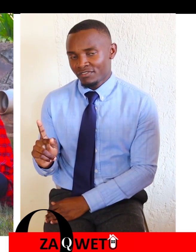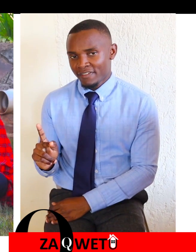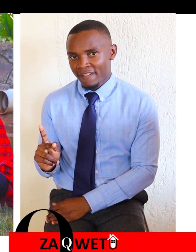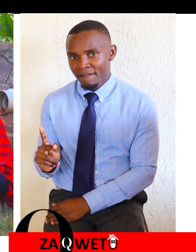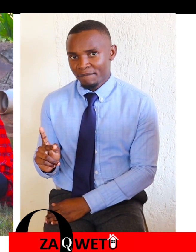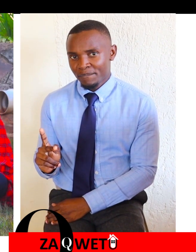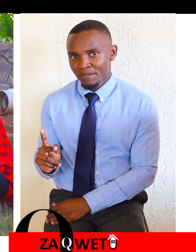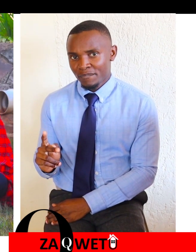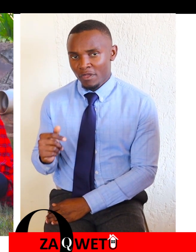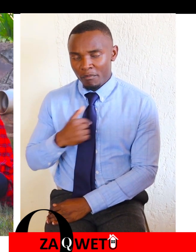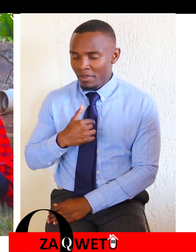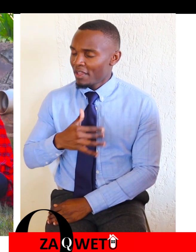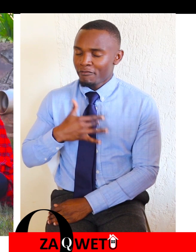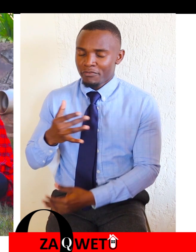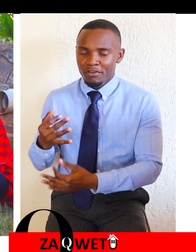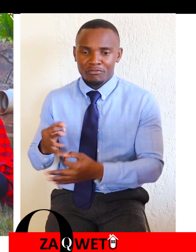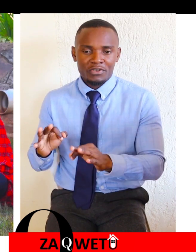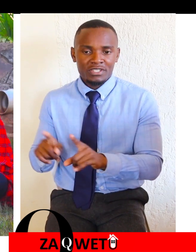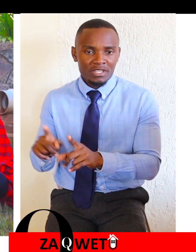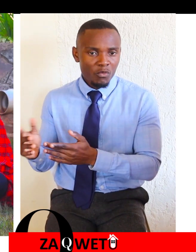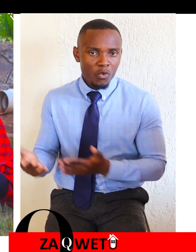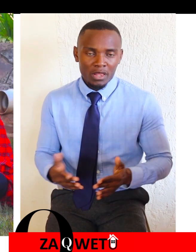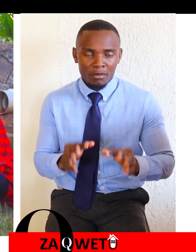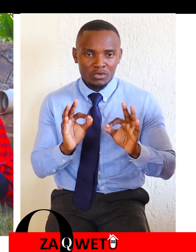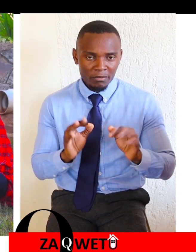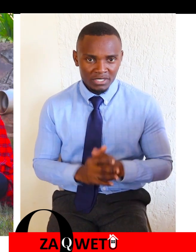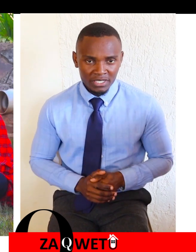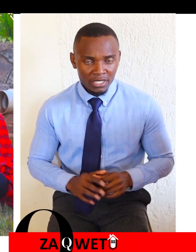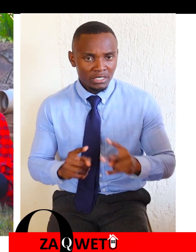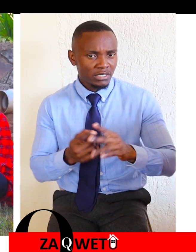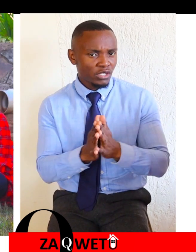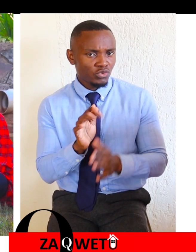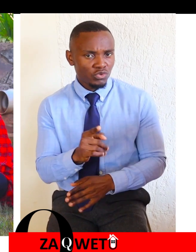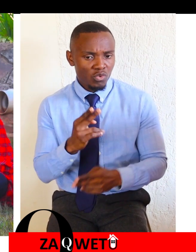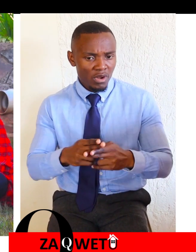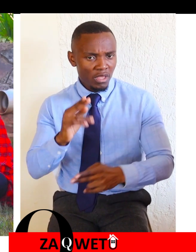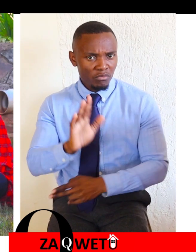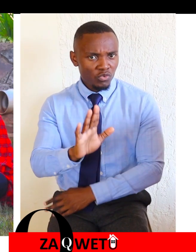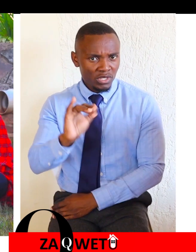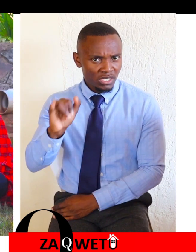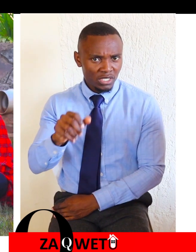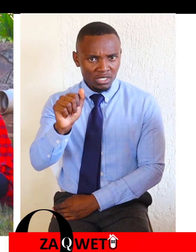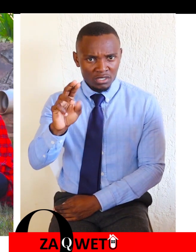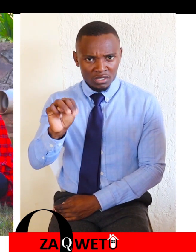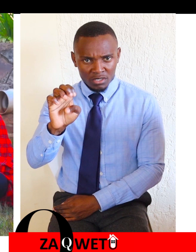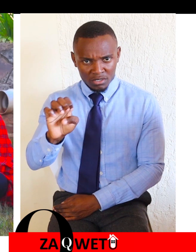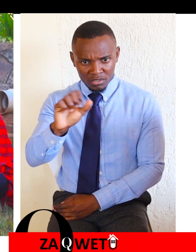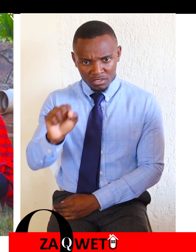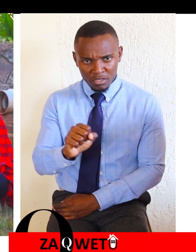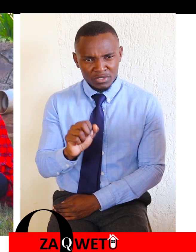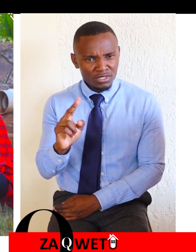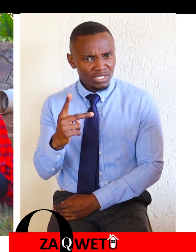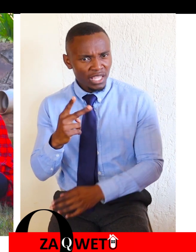na Science TV. So I'm welcomed, I feel free. Tuanze na wewe. Naam. Umeniambia unaitwa